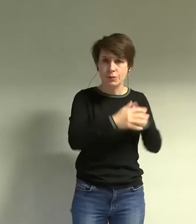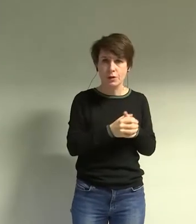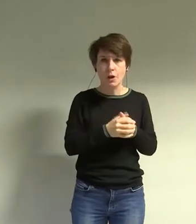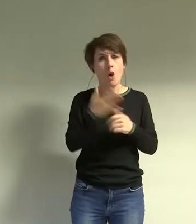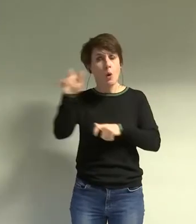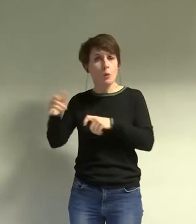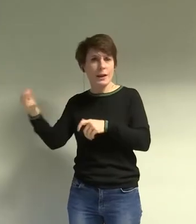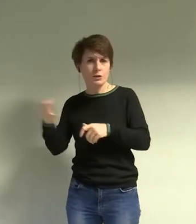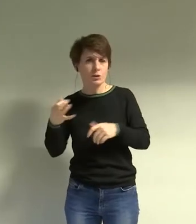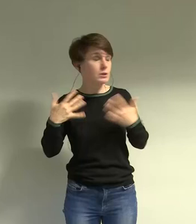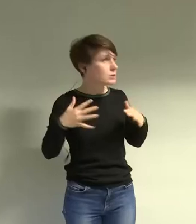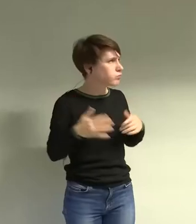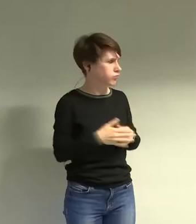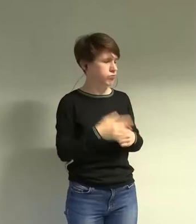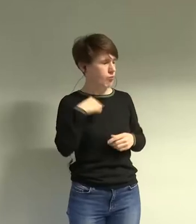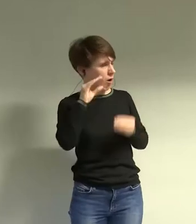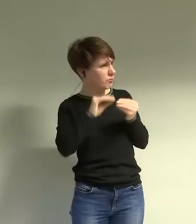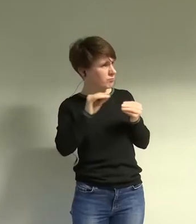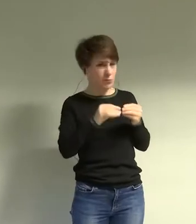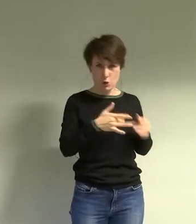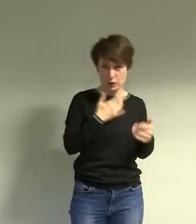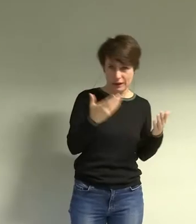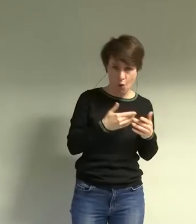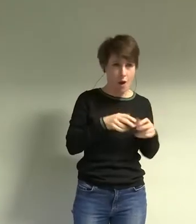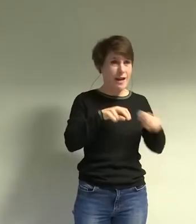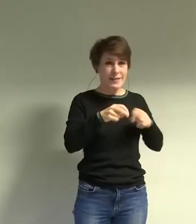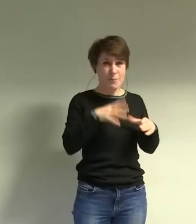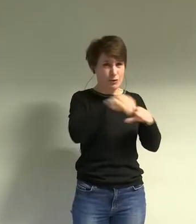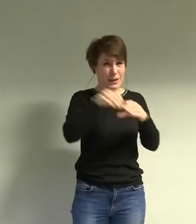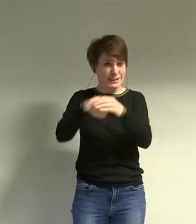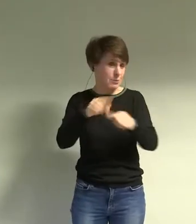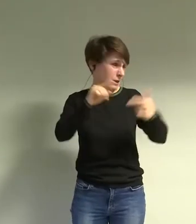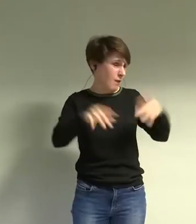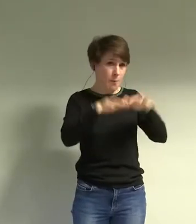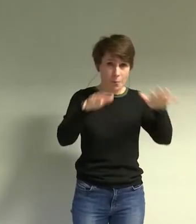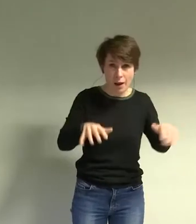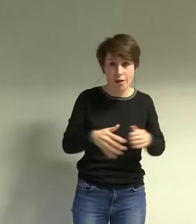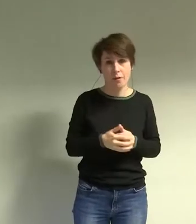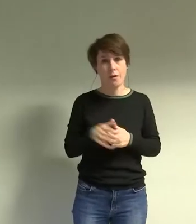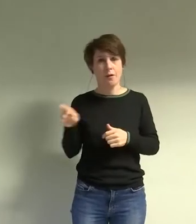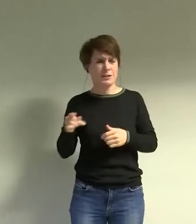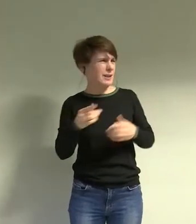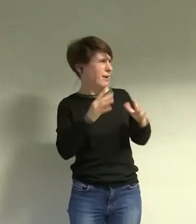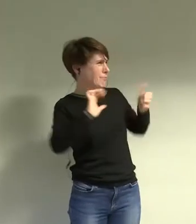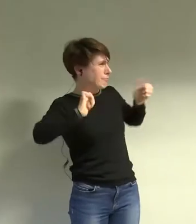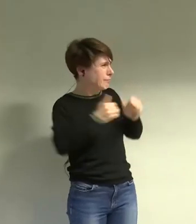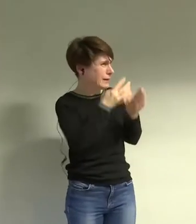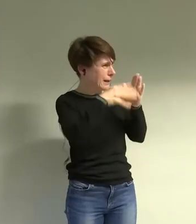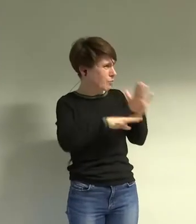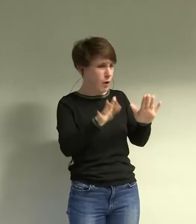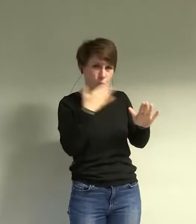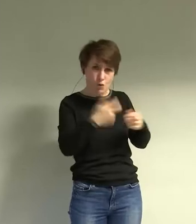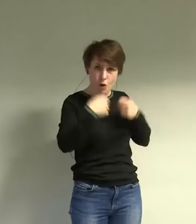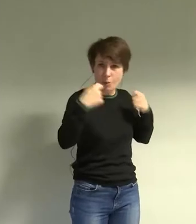beaucoup de démarches participatives troisième point on aurait pu faire ça sur une année pas sur quatre mois ce qui impacte aussi c'est qu'on a eu une